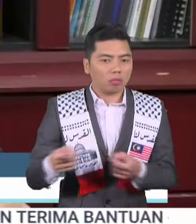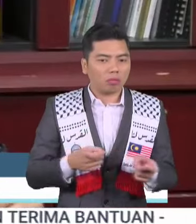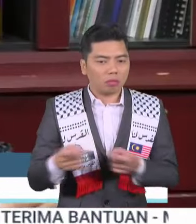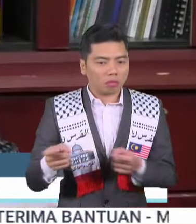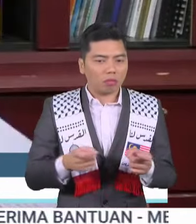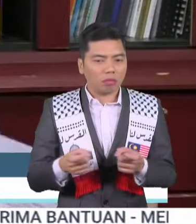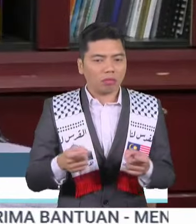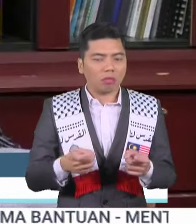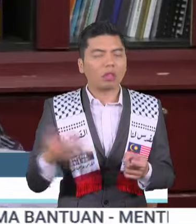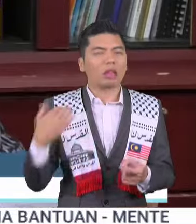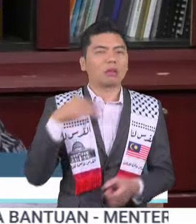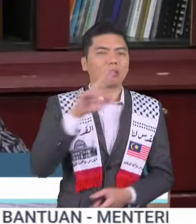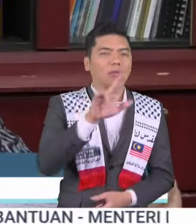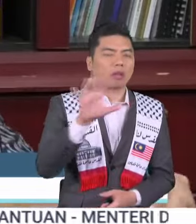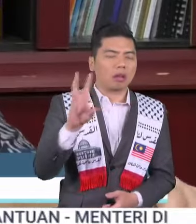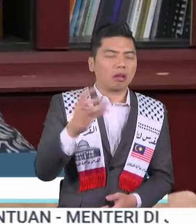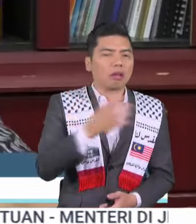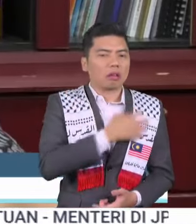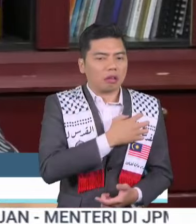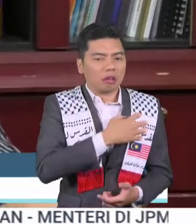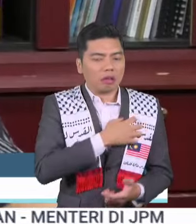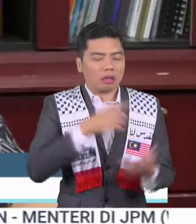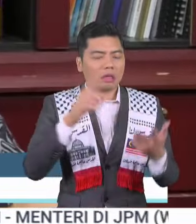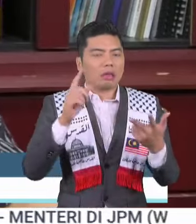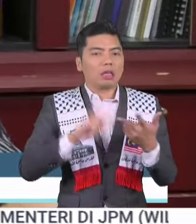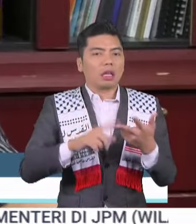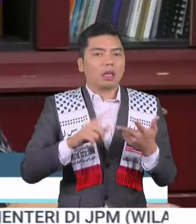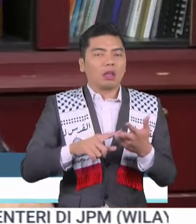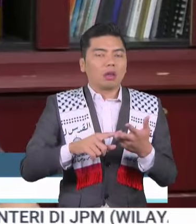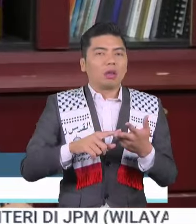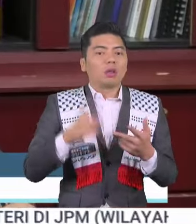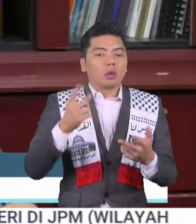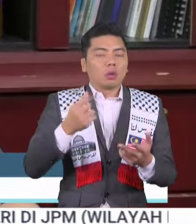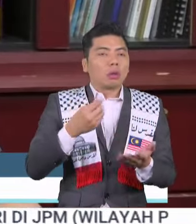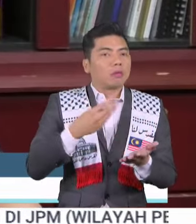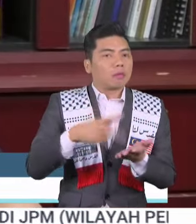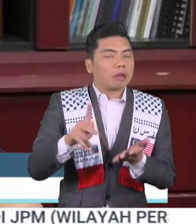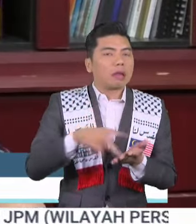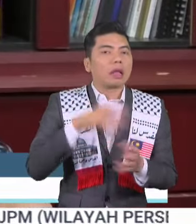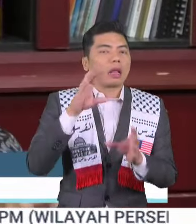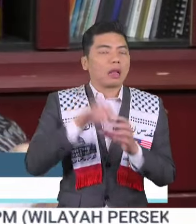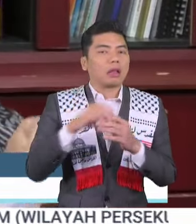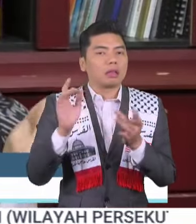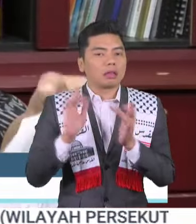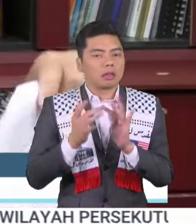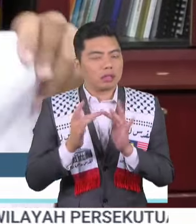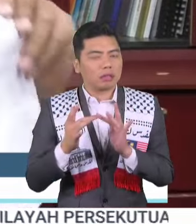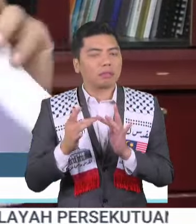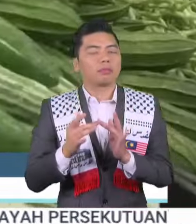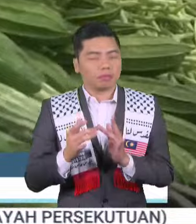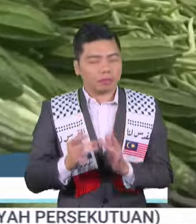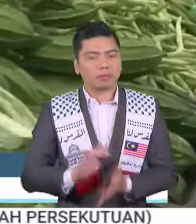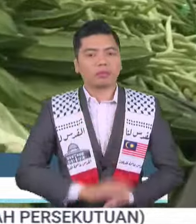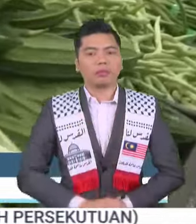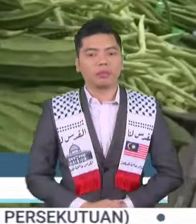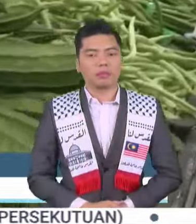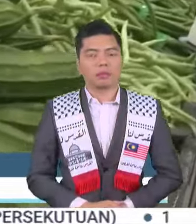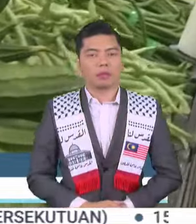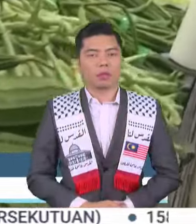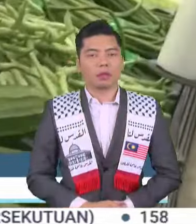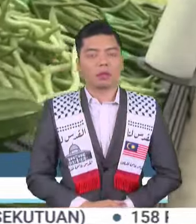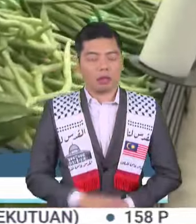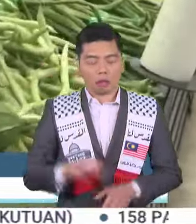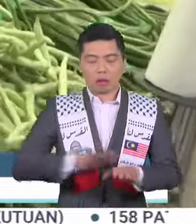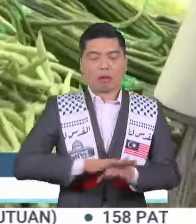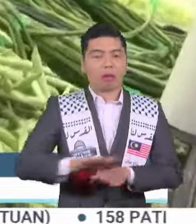dengan sebanyak 36 aduan. Dan transaksi dalam talian dengan jumlah 29 aduan. Ini antara yang tertinggi lah. Langkah